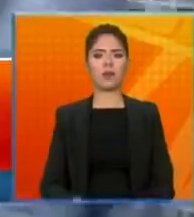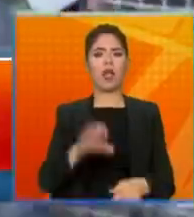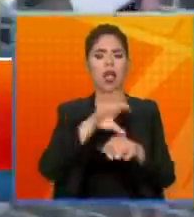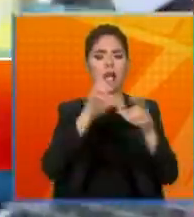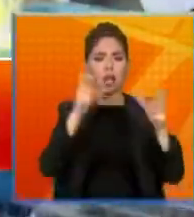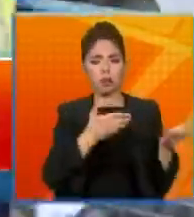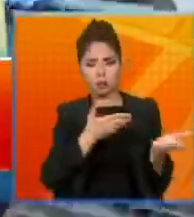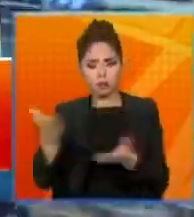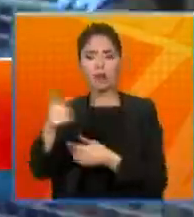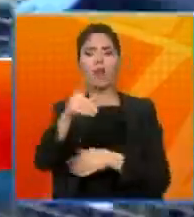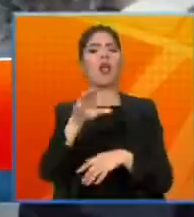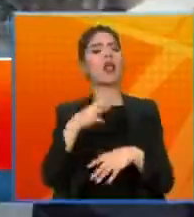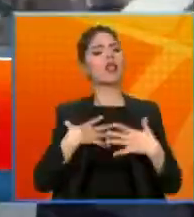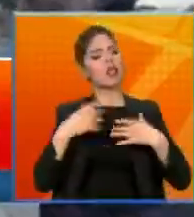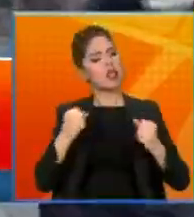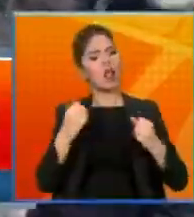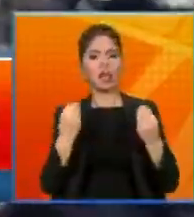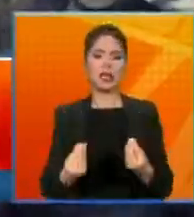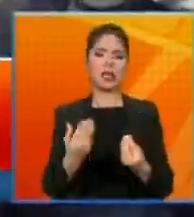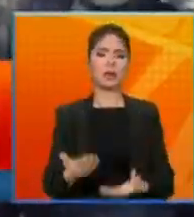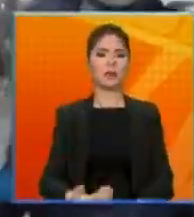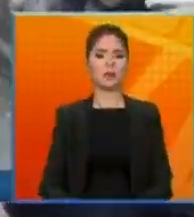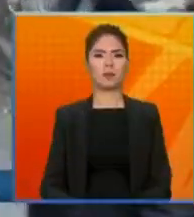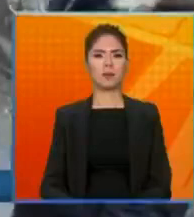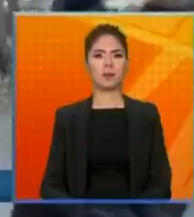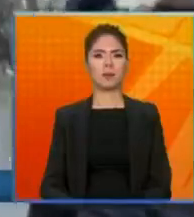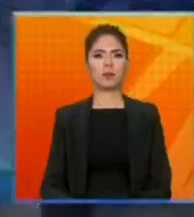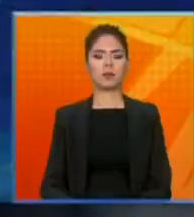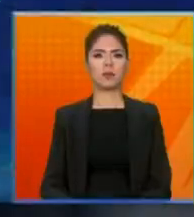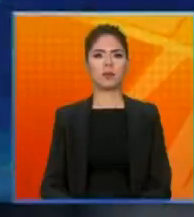Hastaneye kaldırılan adamın sağlık durumu iyi.